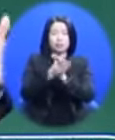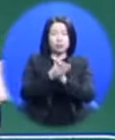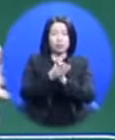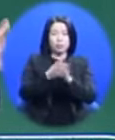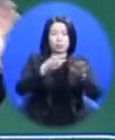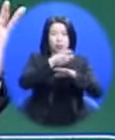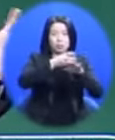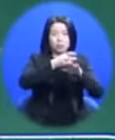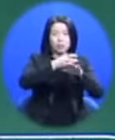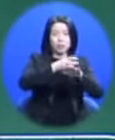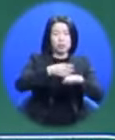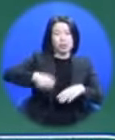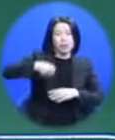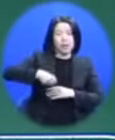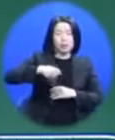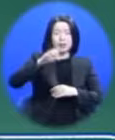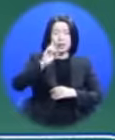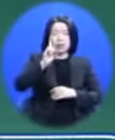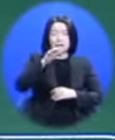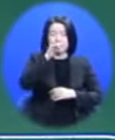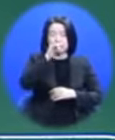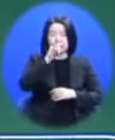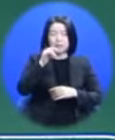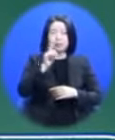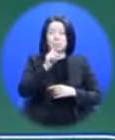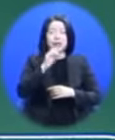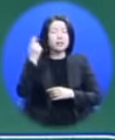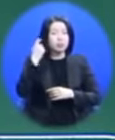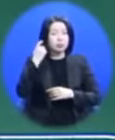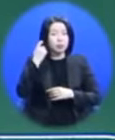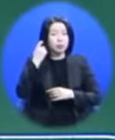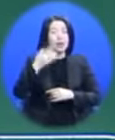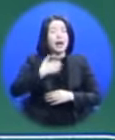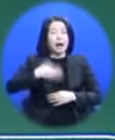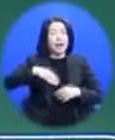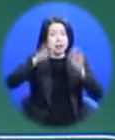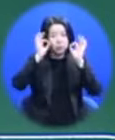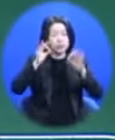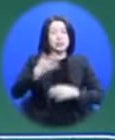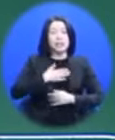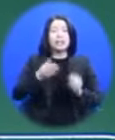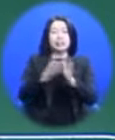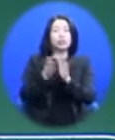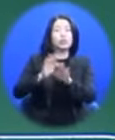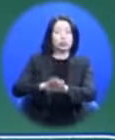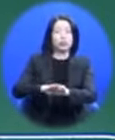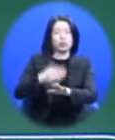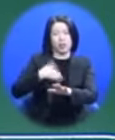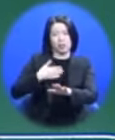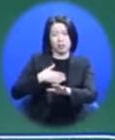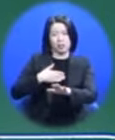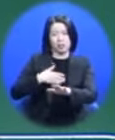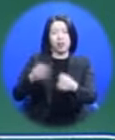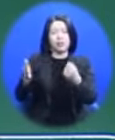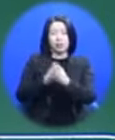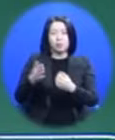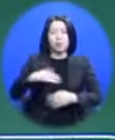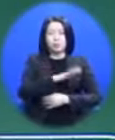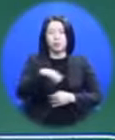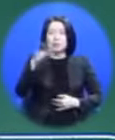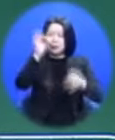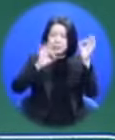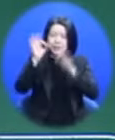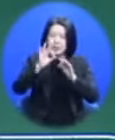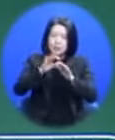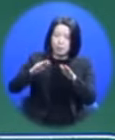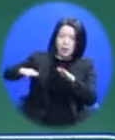버스 정류장에 가방이 하나 있다는 얘기를 듣고 수소문해 보니까 아, 내 친구가 두고 갔구나. 그래서 저희를 찾아서 그